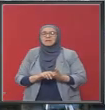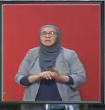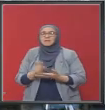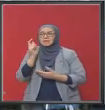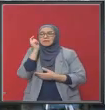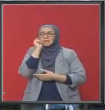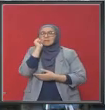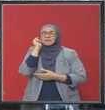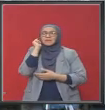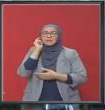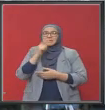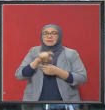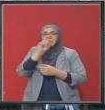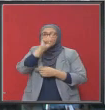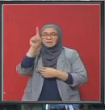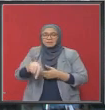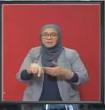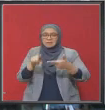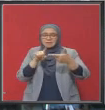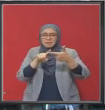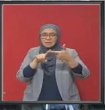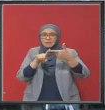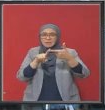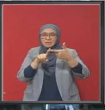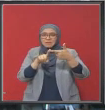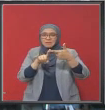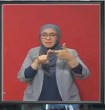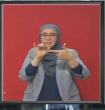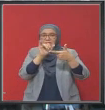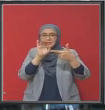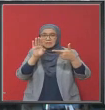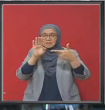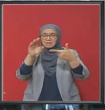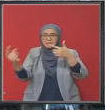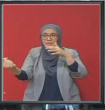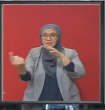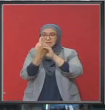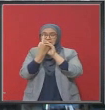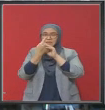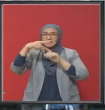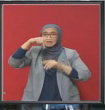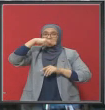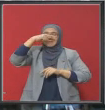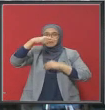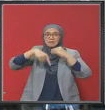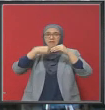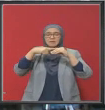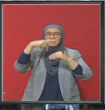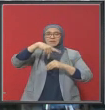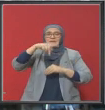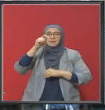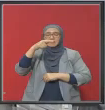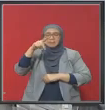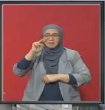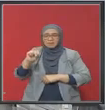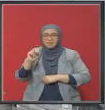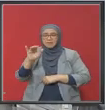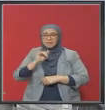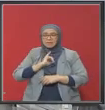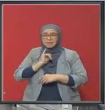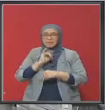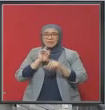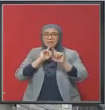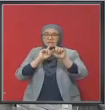Hai tadi untuk soal dan yang kedua oleh yang bromad ataupun tidaknya mengenai type c n saya akan menjawab